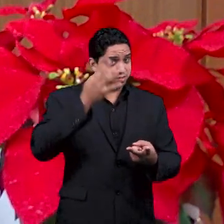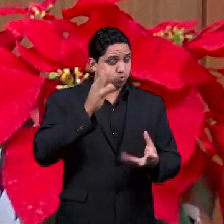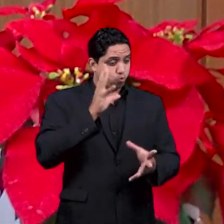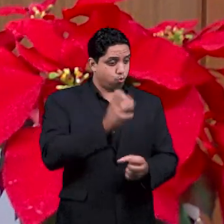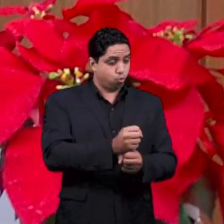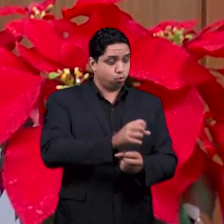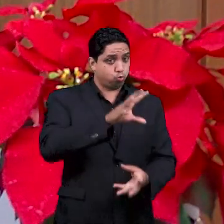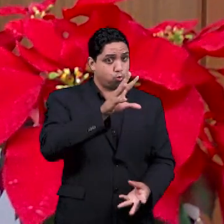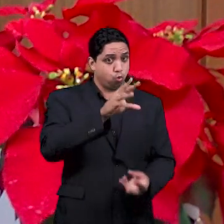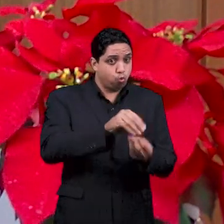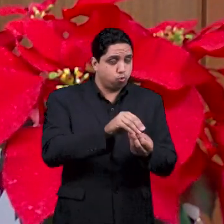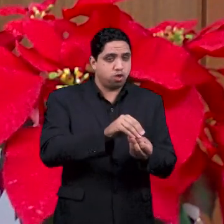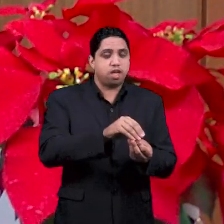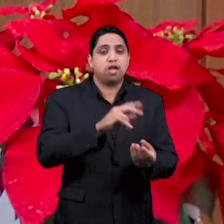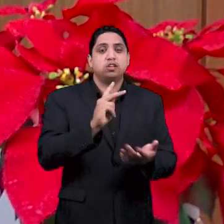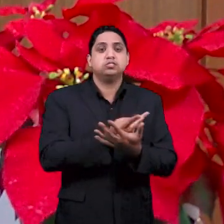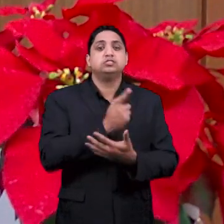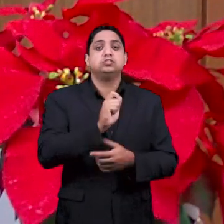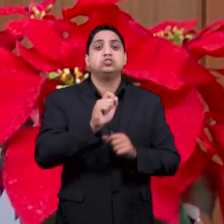начинаем видеть